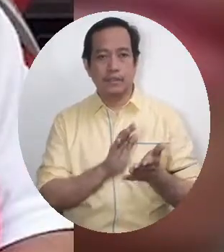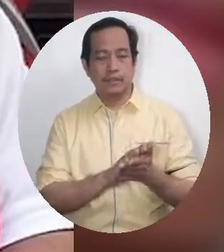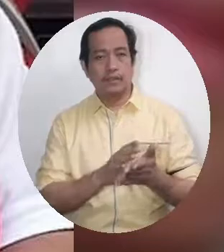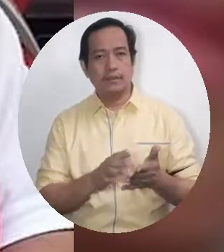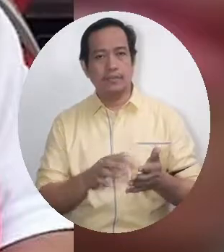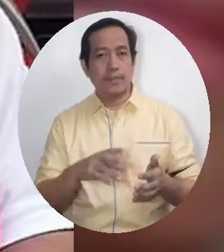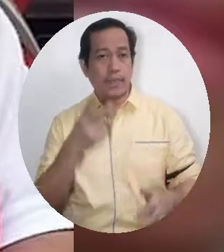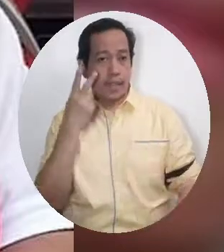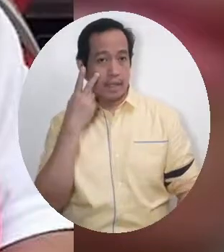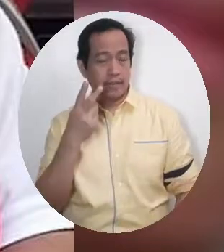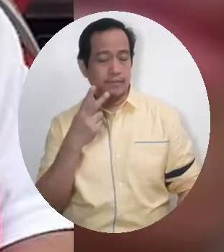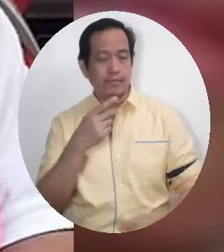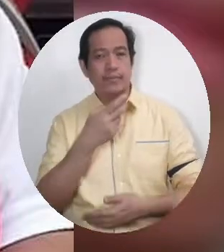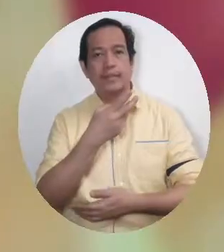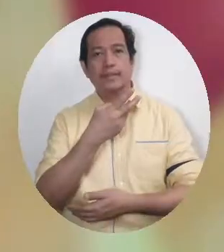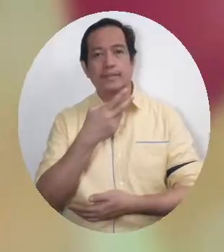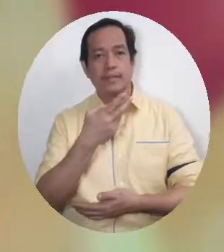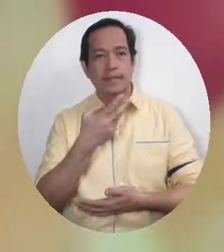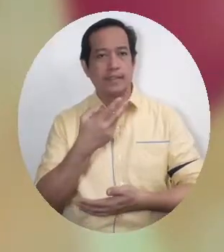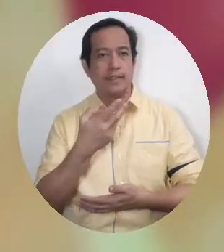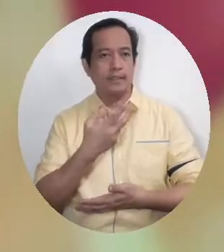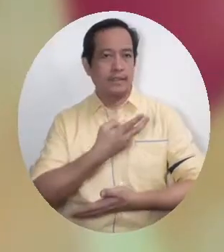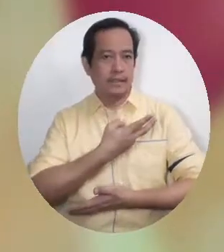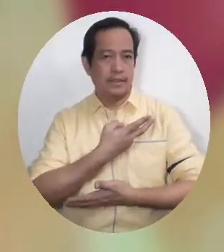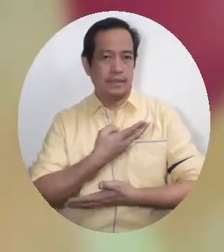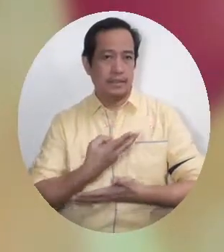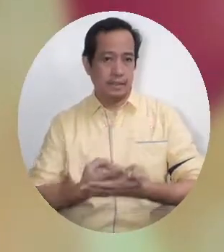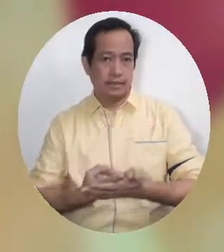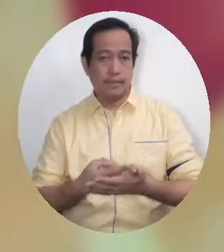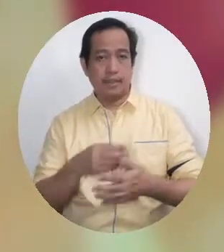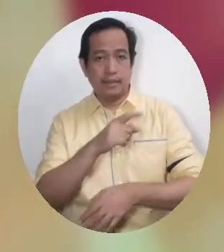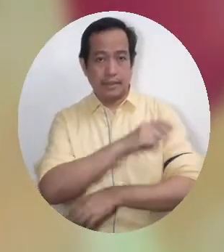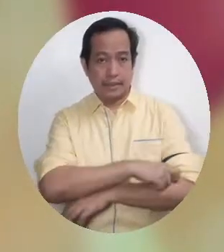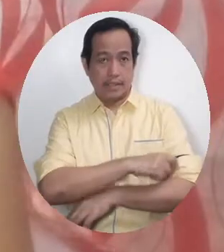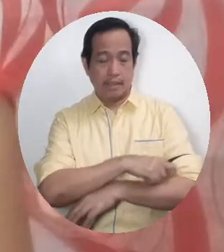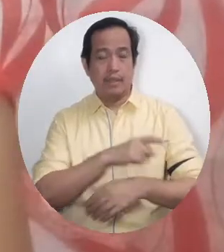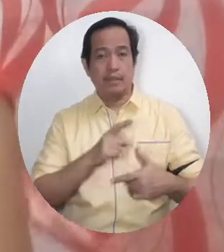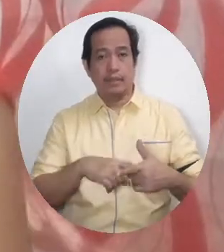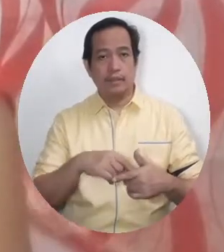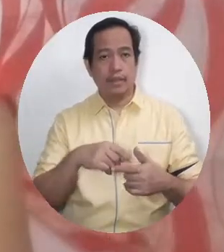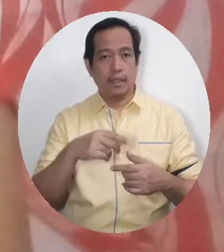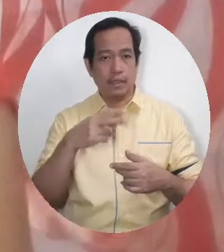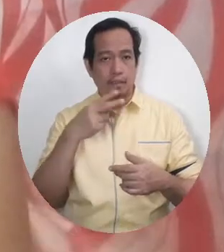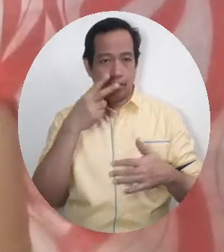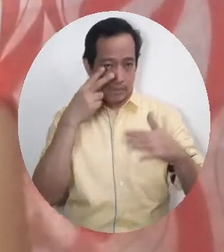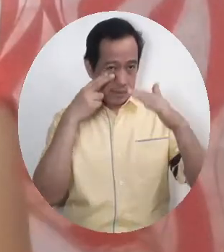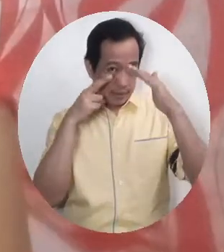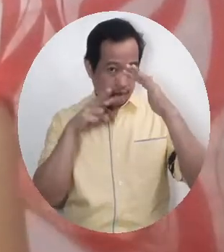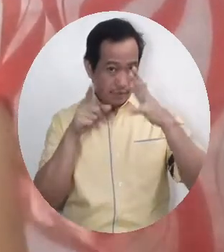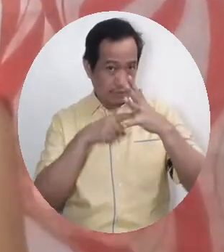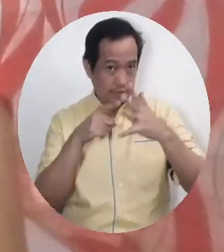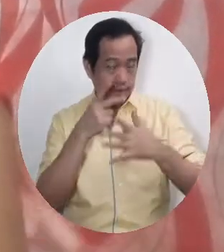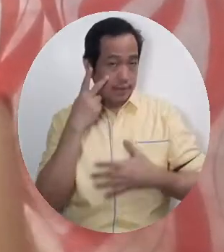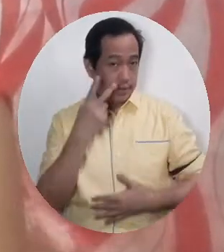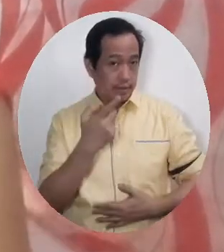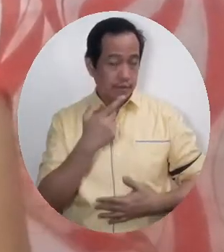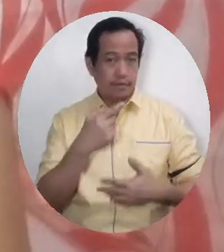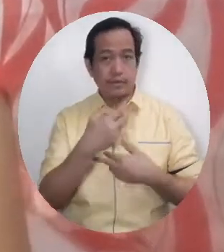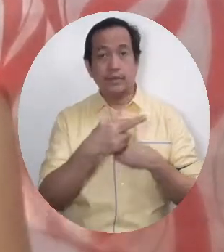school, nakahiga siya dun sa table. Kasi sinisilip ko po siya sa loob